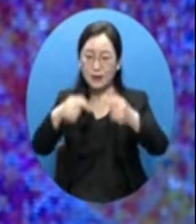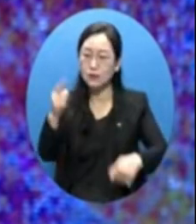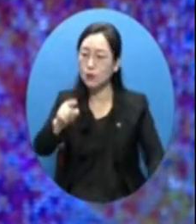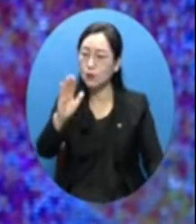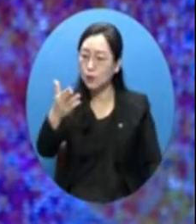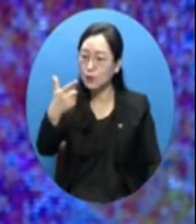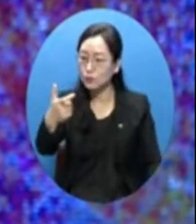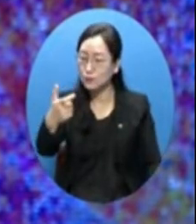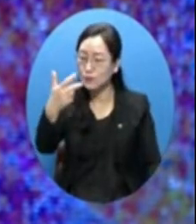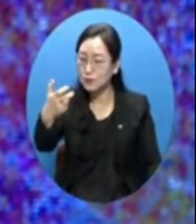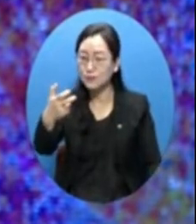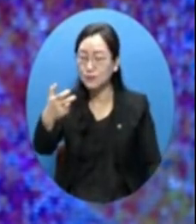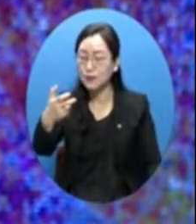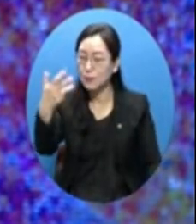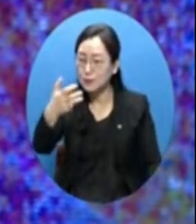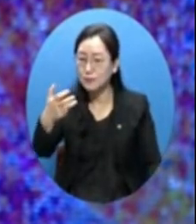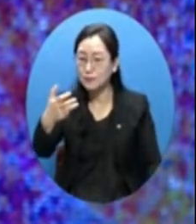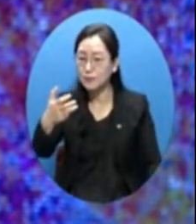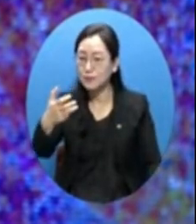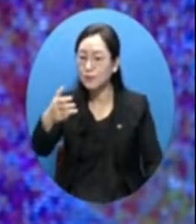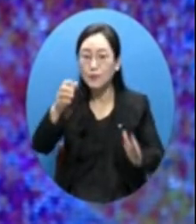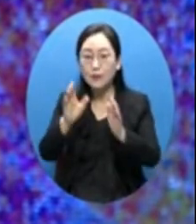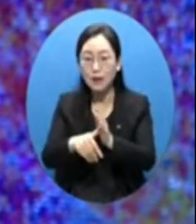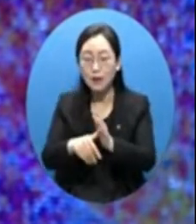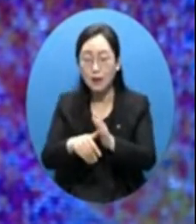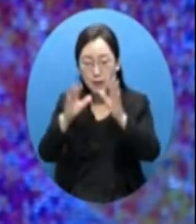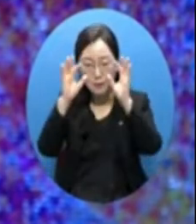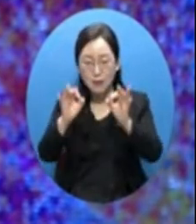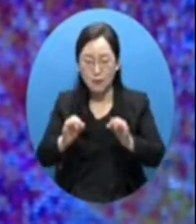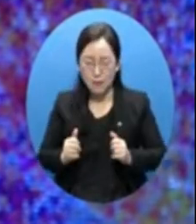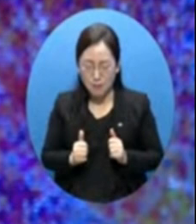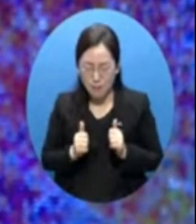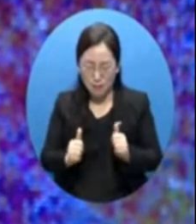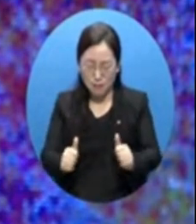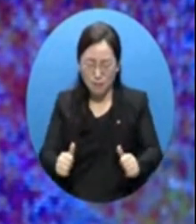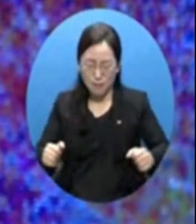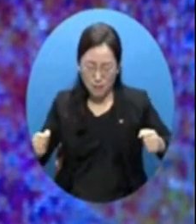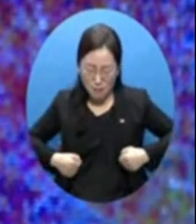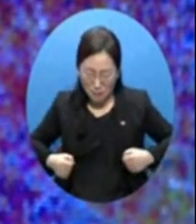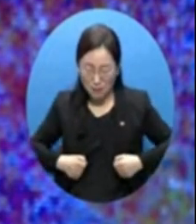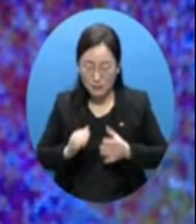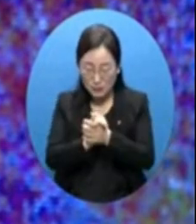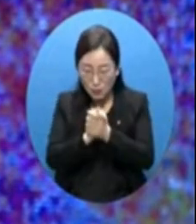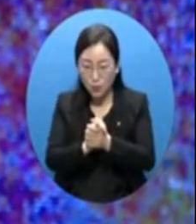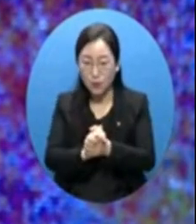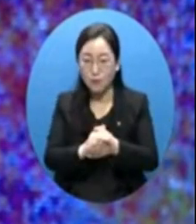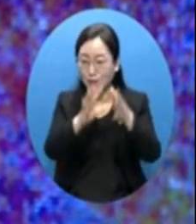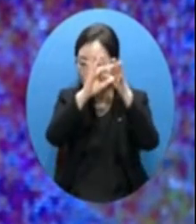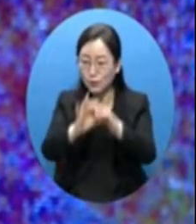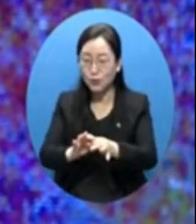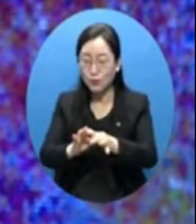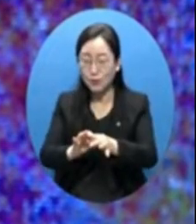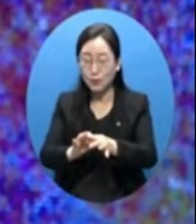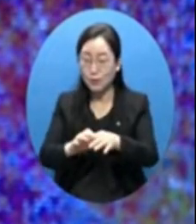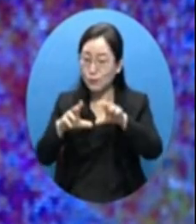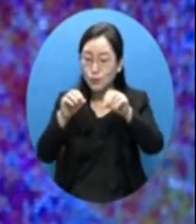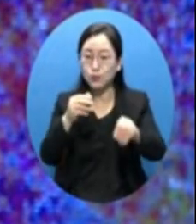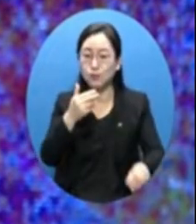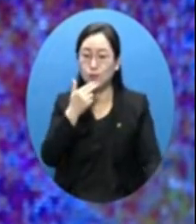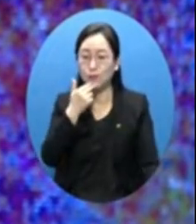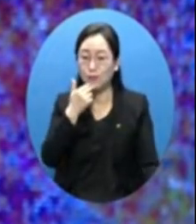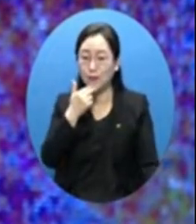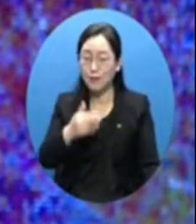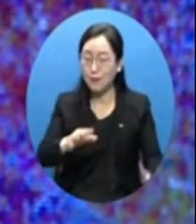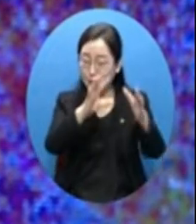1960년대, 70년대, 80년대 초반까지 얼마나 우리는 열심히 기도했는지 모릅니다. 기도가 그칠 줄 몰랐습니다. 기도가